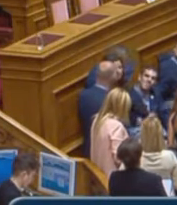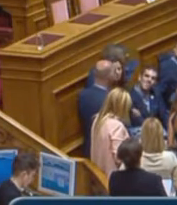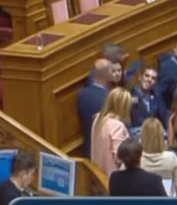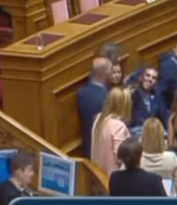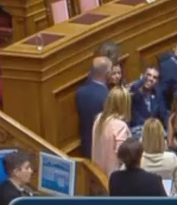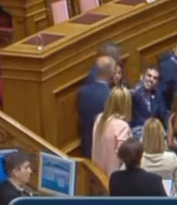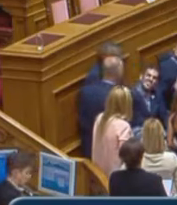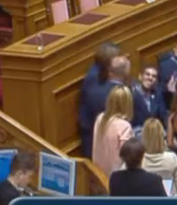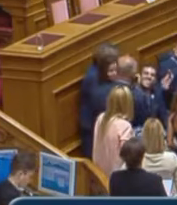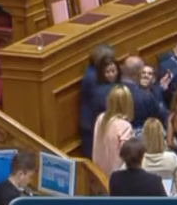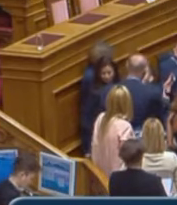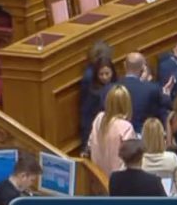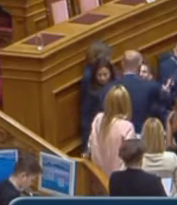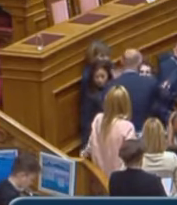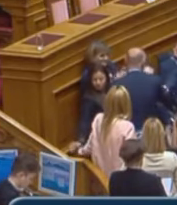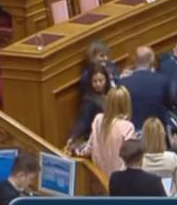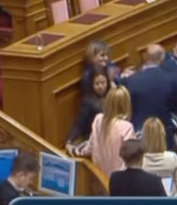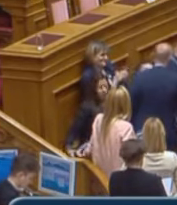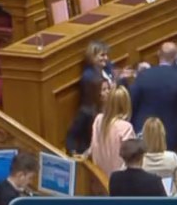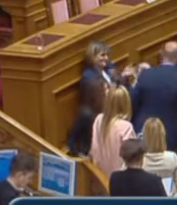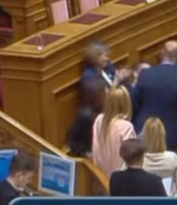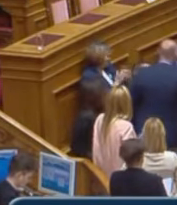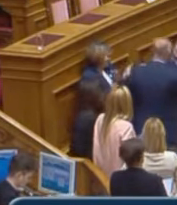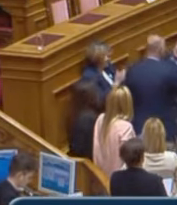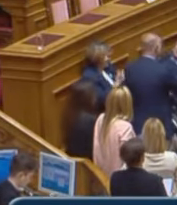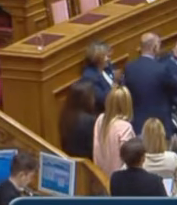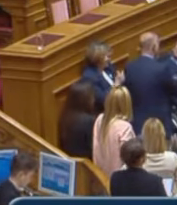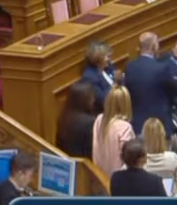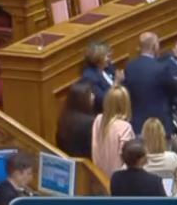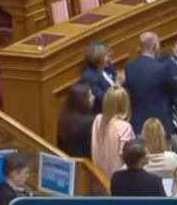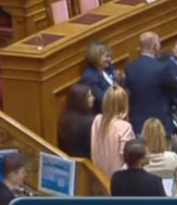Ομοσπονδιακός προπονητής Τζίμας Γιώργος.